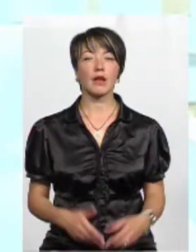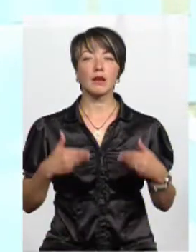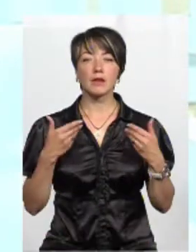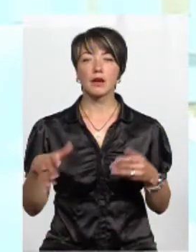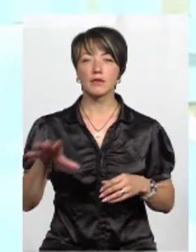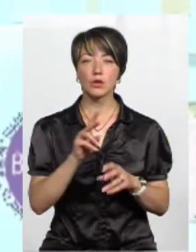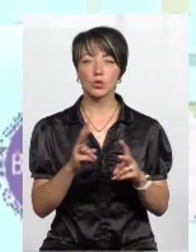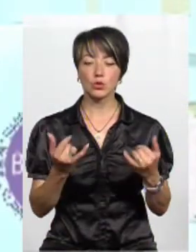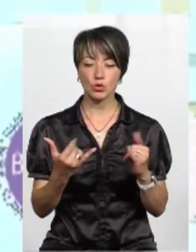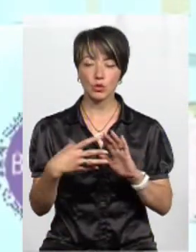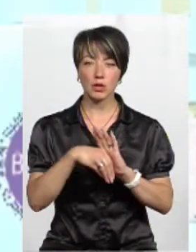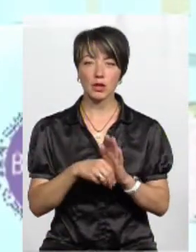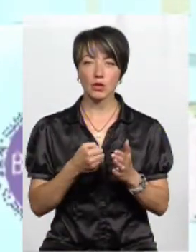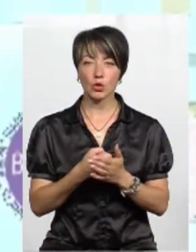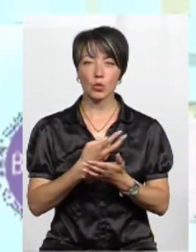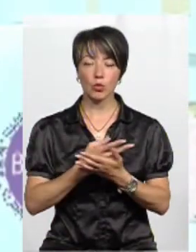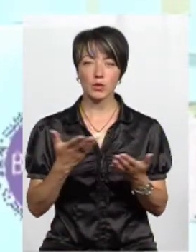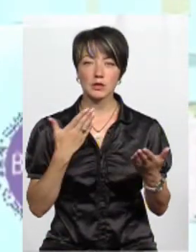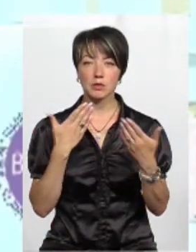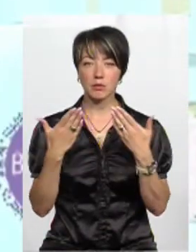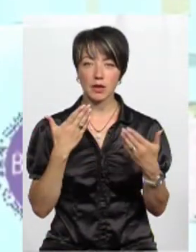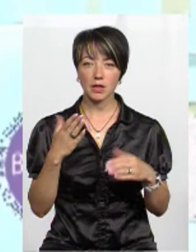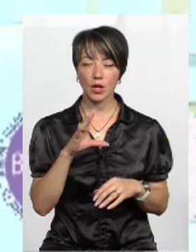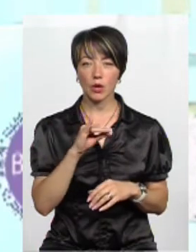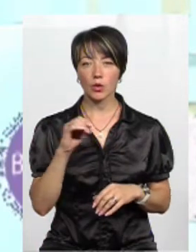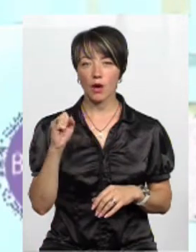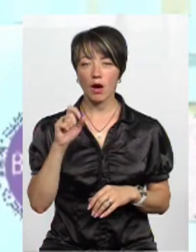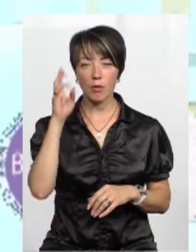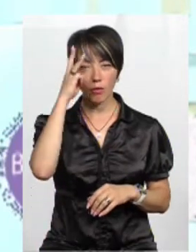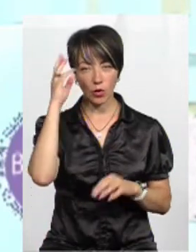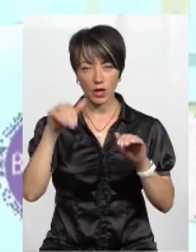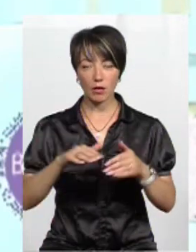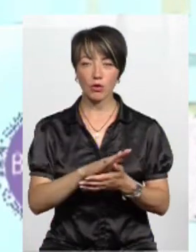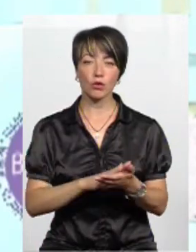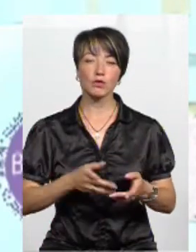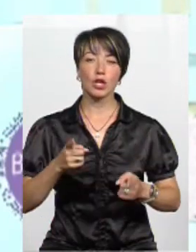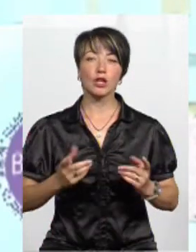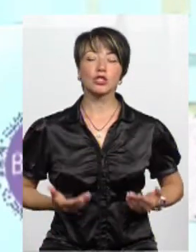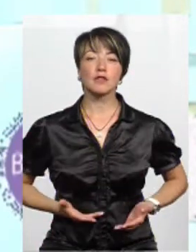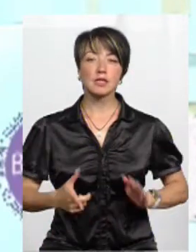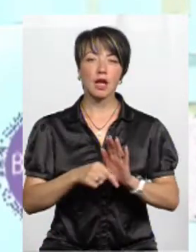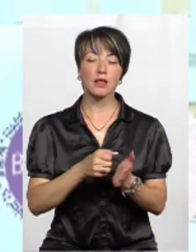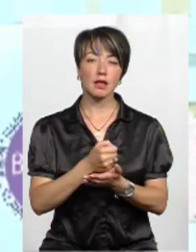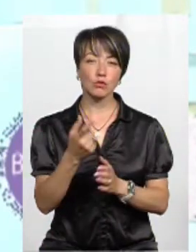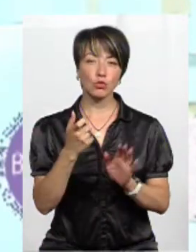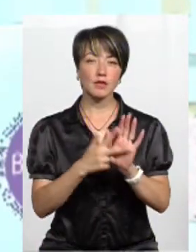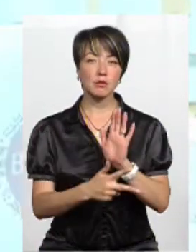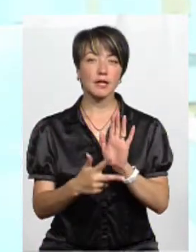Вітаємо всіх, хто щойно приєднався до публічних співбесід на ЮА «Поділля». Продовжуємо їх наживо із кандидатами